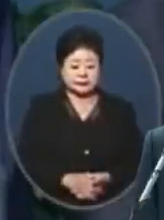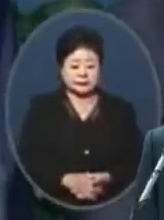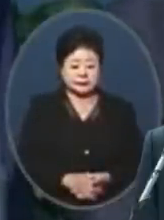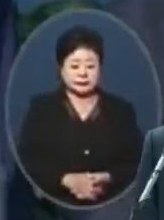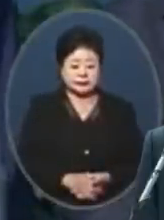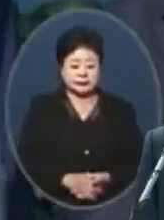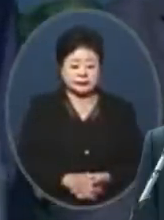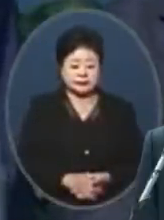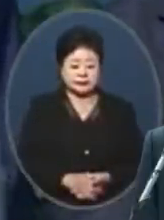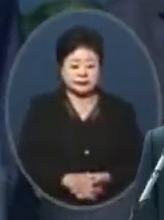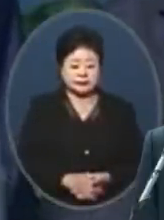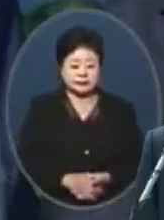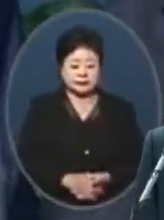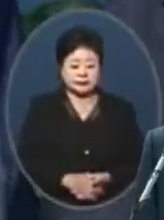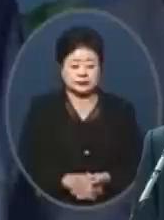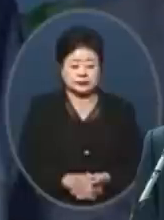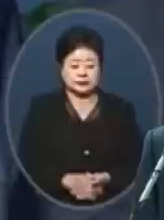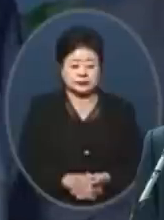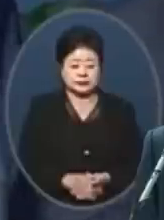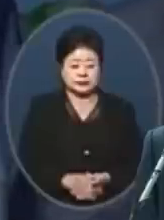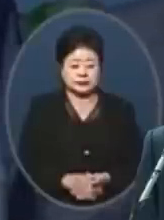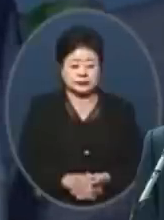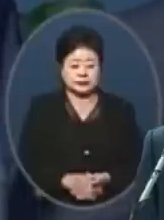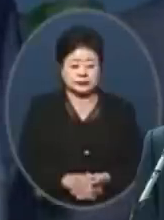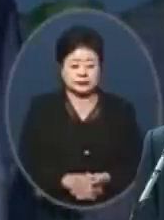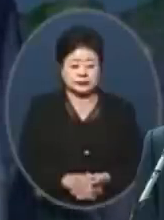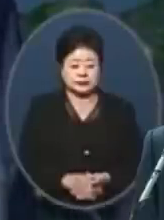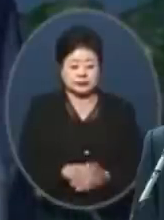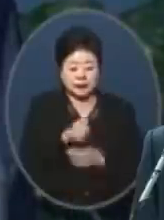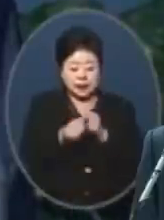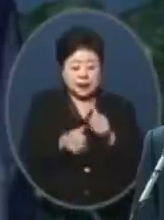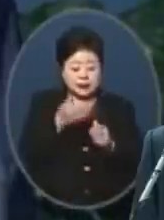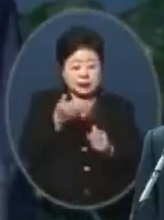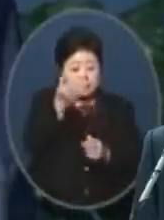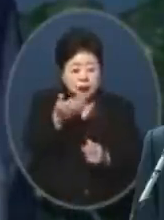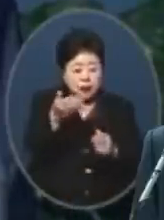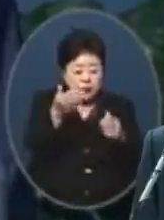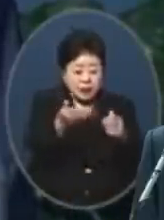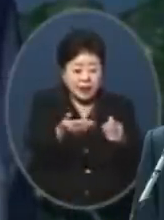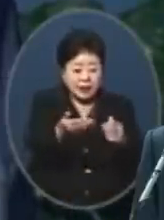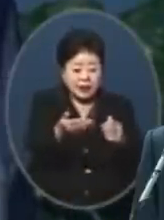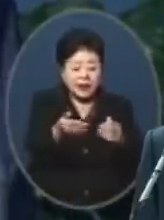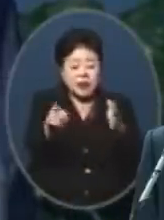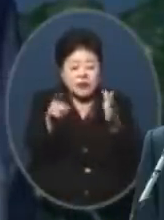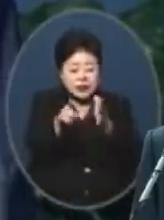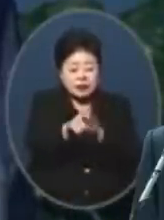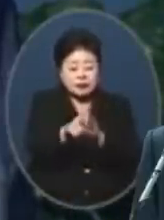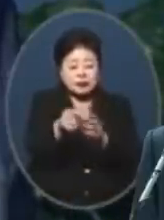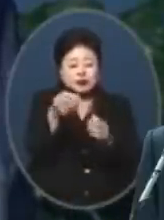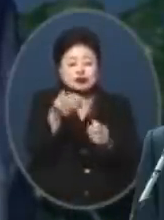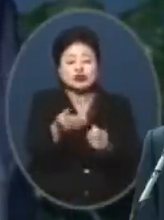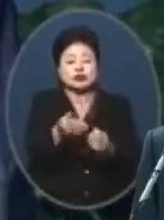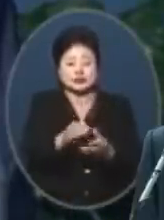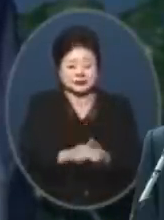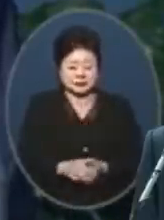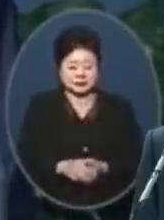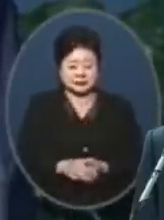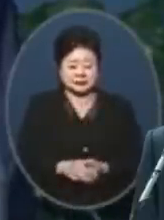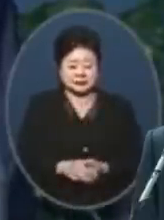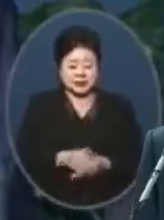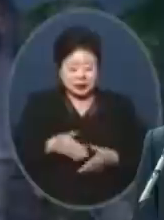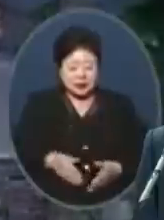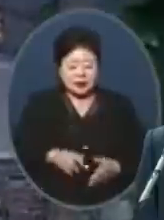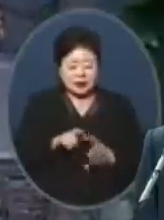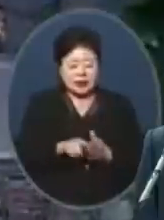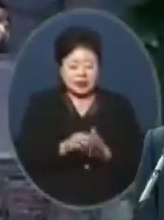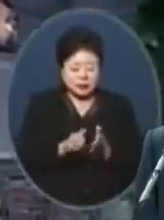a seed of a mustard seed can move mountains. 하나님께서 여러분에게 믿음을 주셔서 여러분 태어날